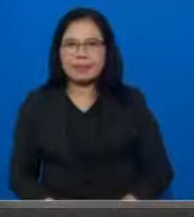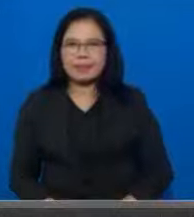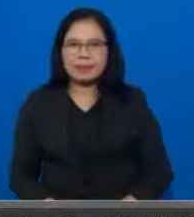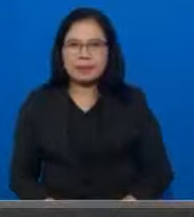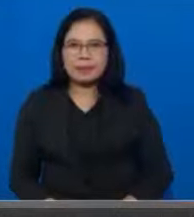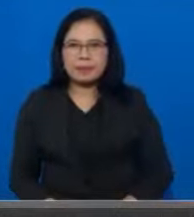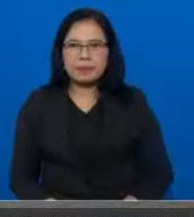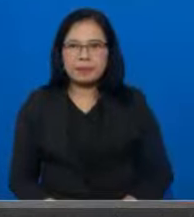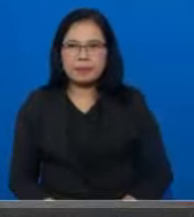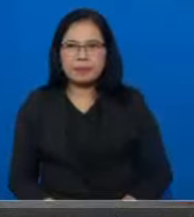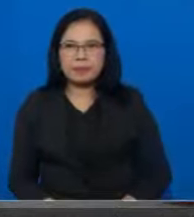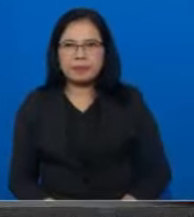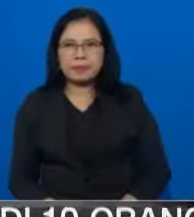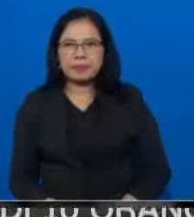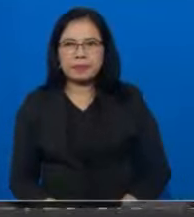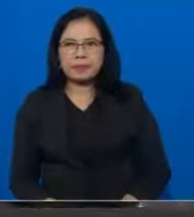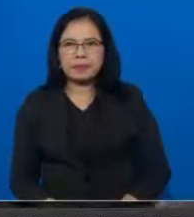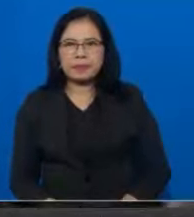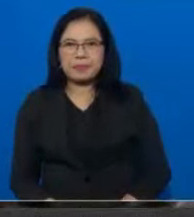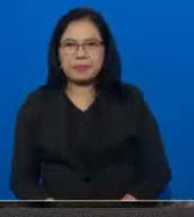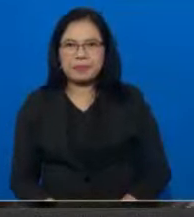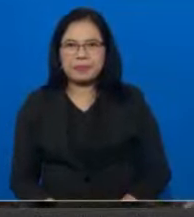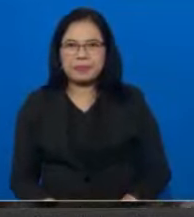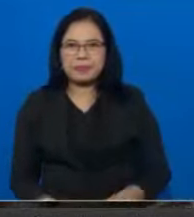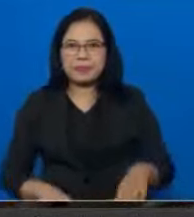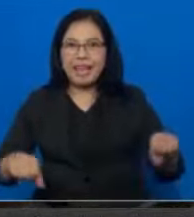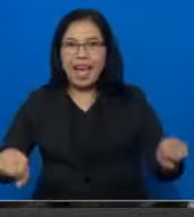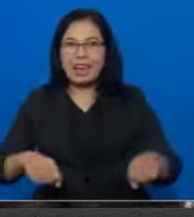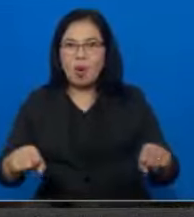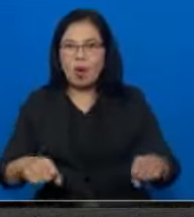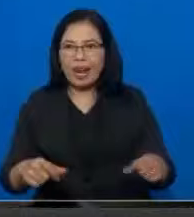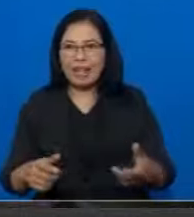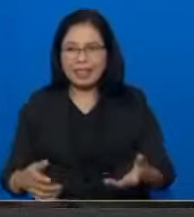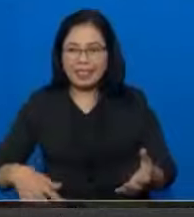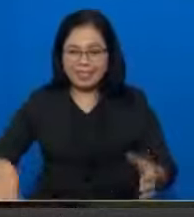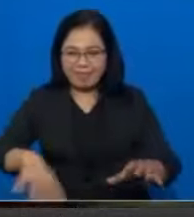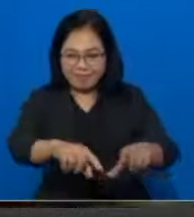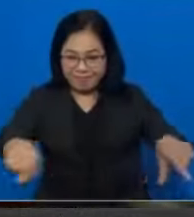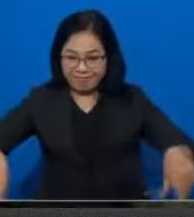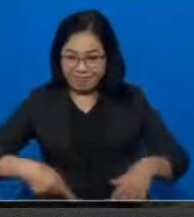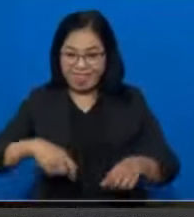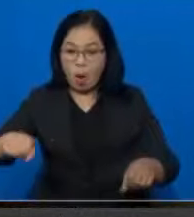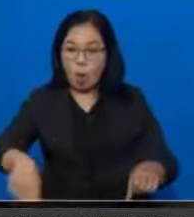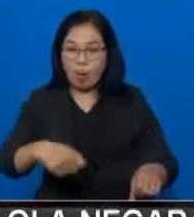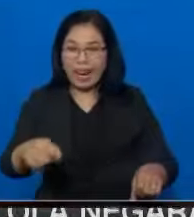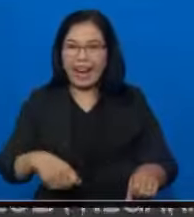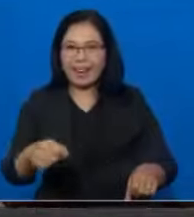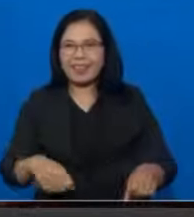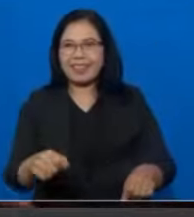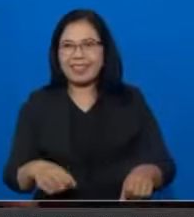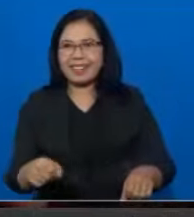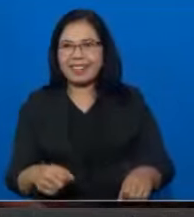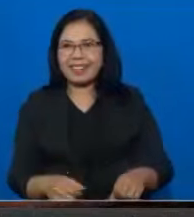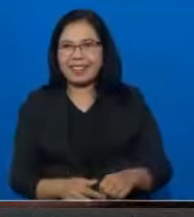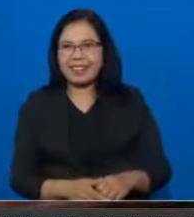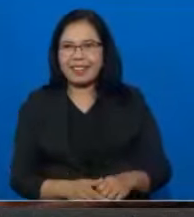Pindahkan yang pinggir ke tengah, yang tengah ke pinggir, supaya dia enggak gosong. Biasanya kan pinggirnya tuh dia lebih cepat panas duluan ya, Pak ya? Ya,